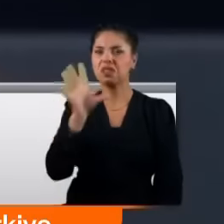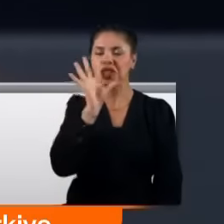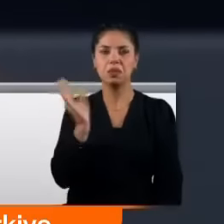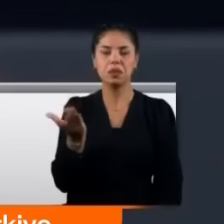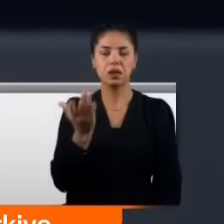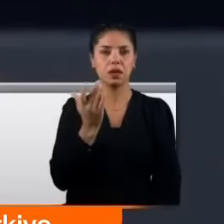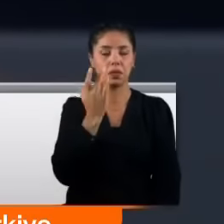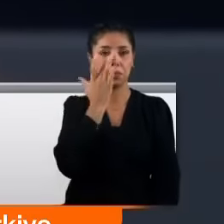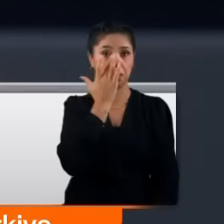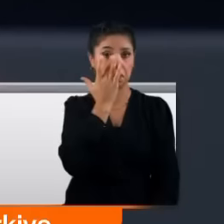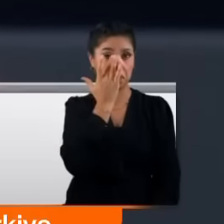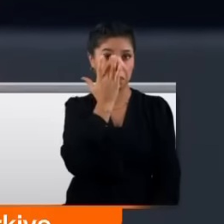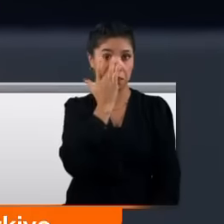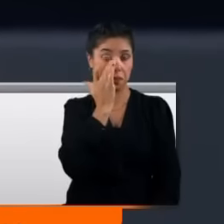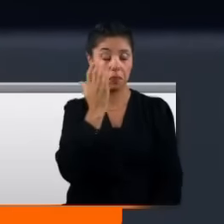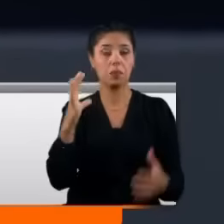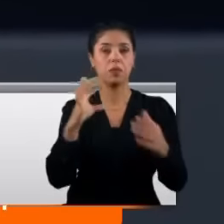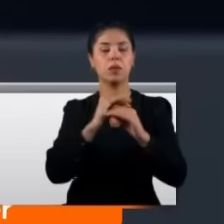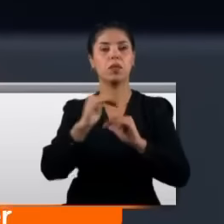da Birleşmiş Milletler'e